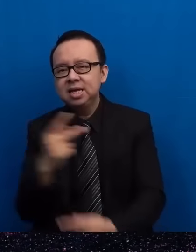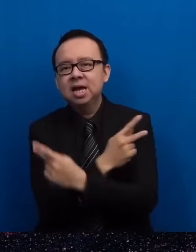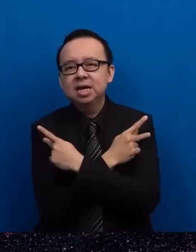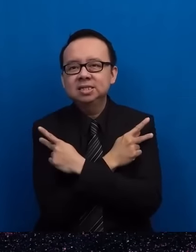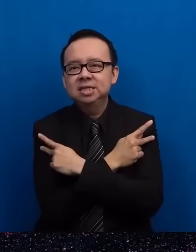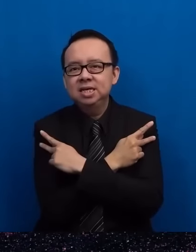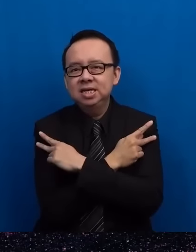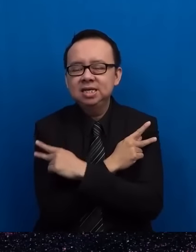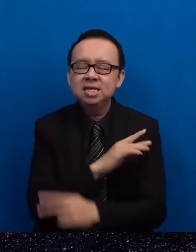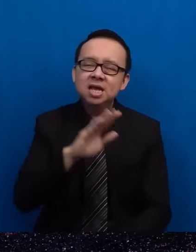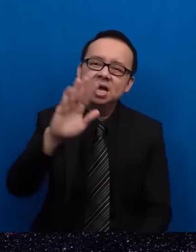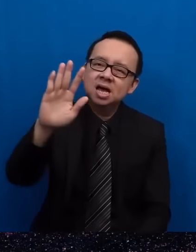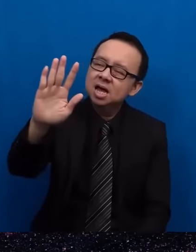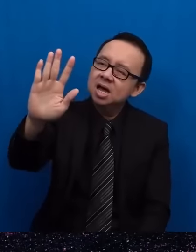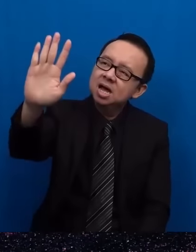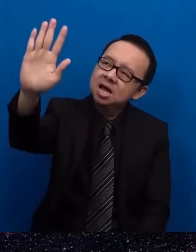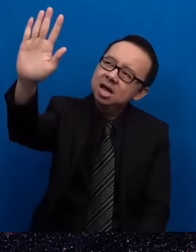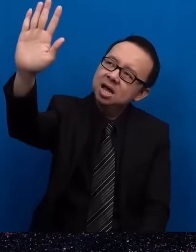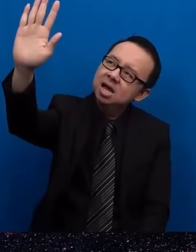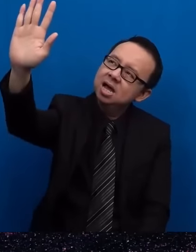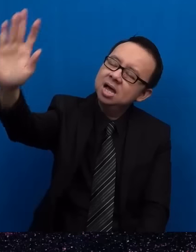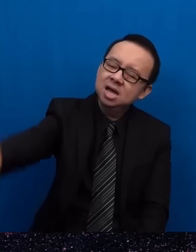pelangi. Dari awal kita nyanyikan,